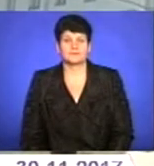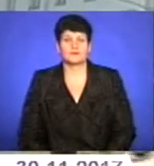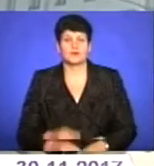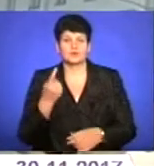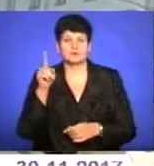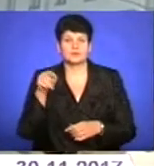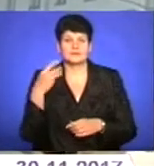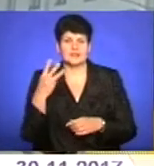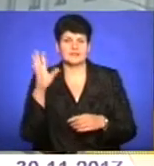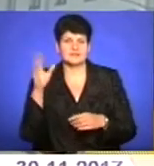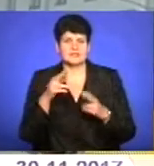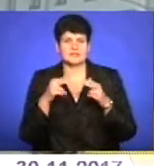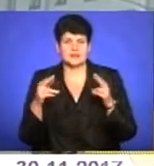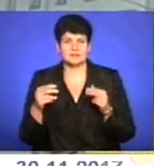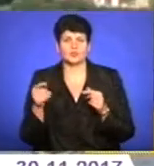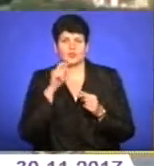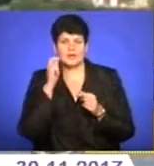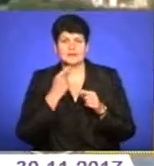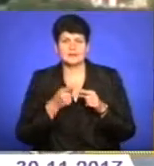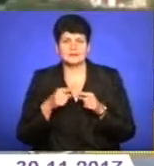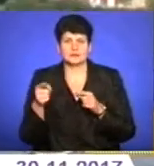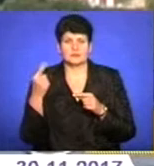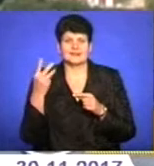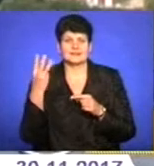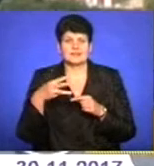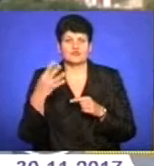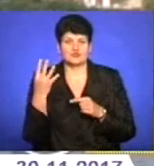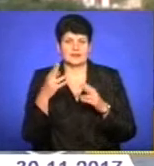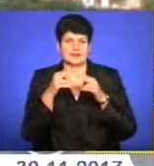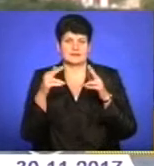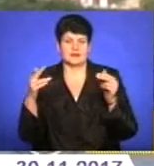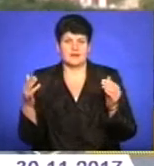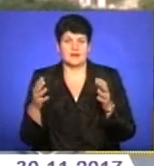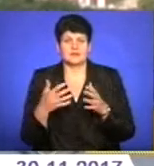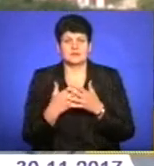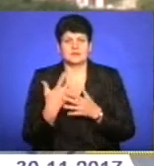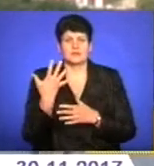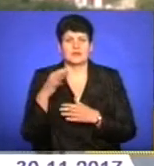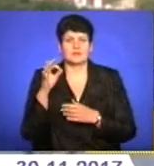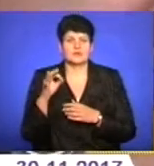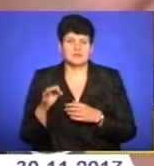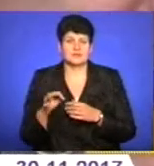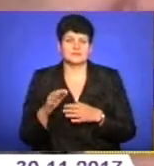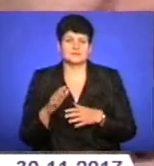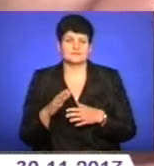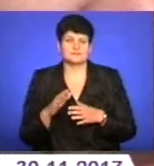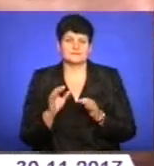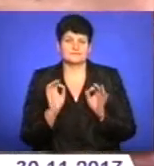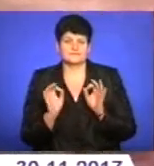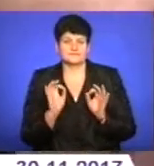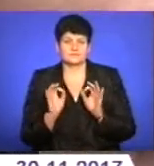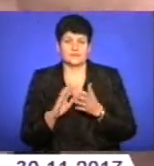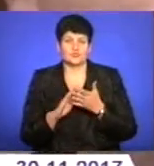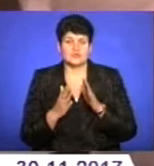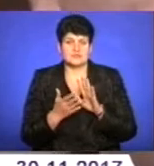Третина усіх замків України на Тернопільщині – це 34 замкових споруди. Однак не більше 5% із них в задовільному стані, кажуть у відділі